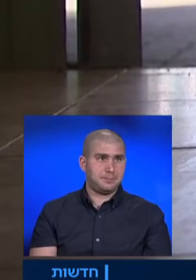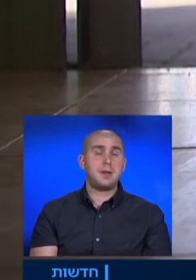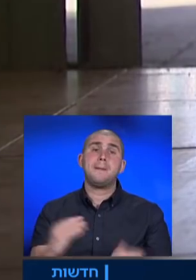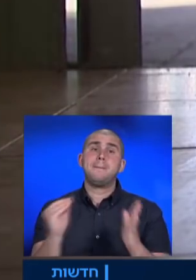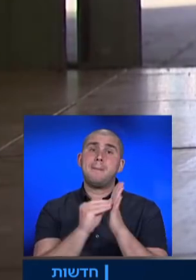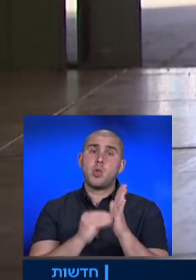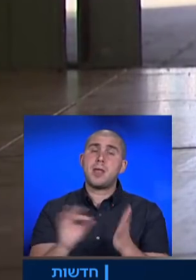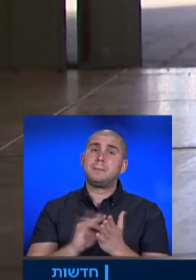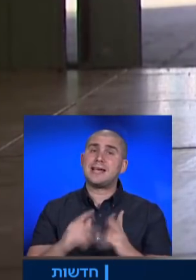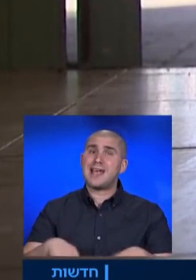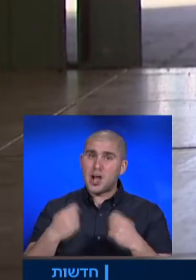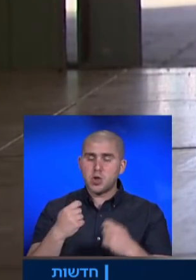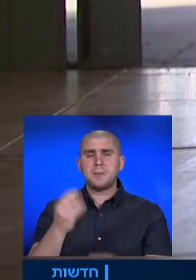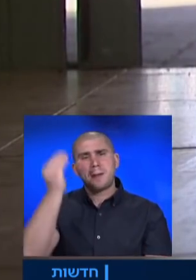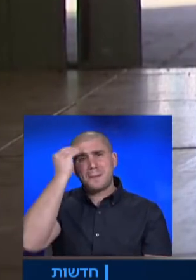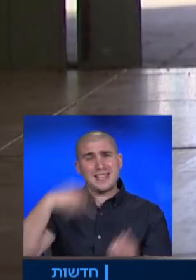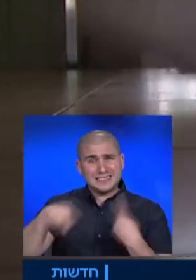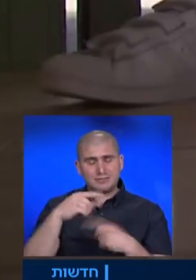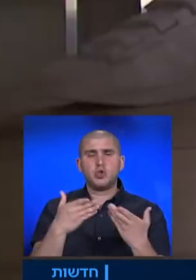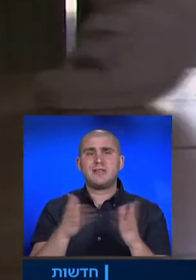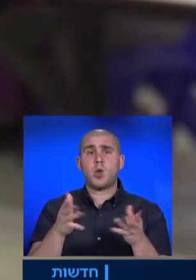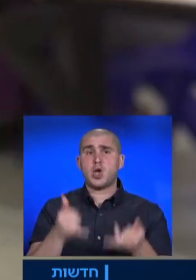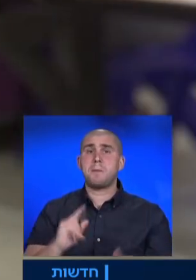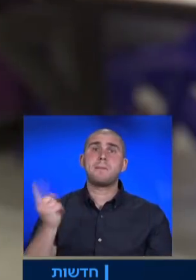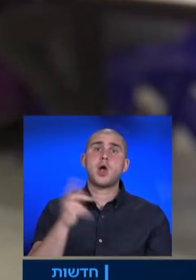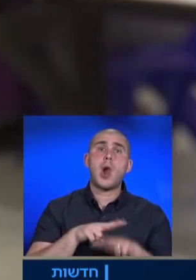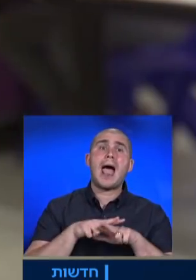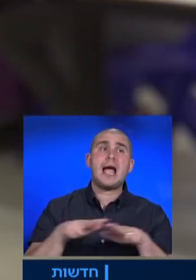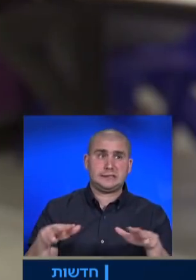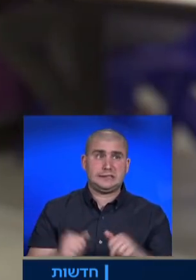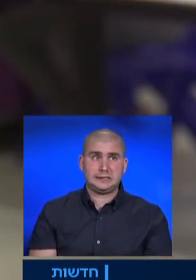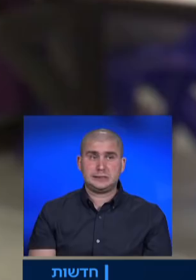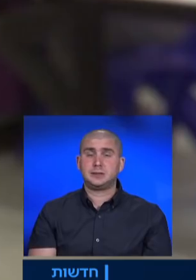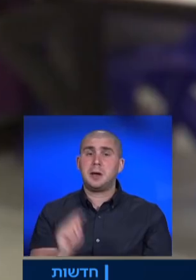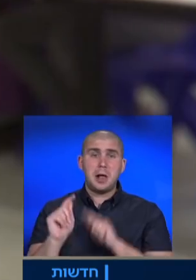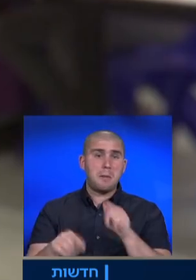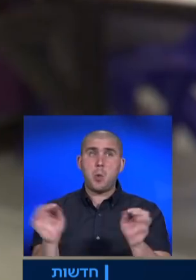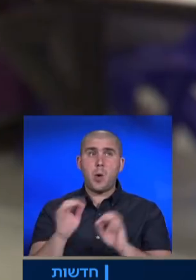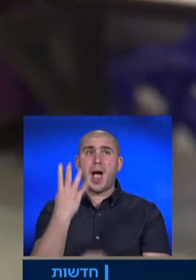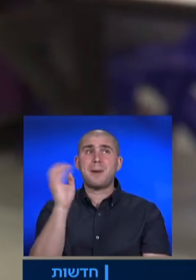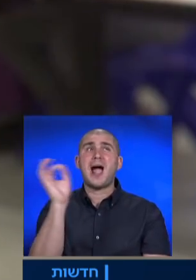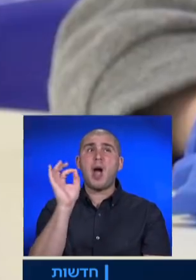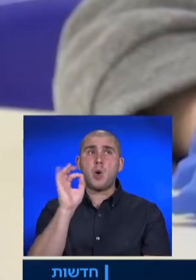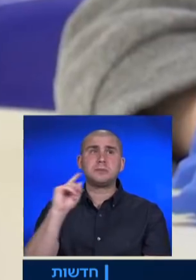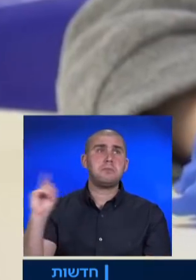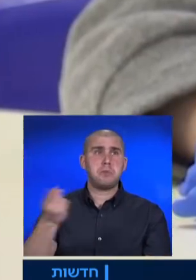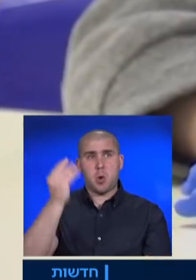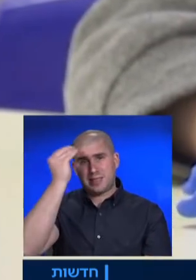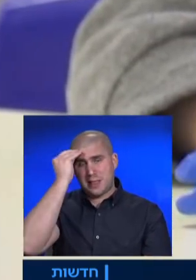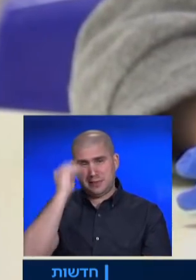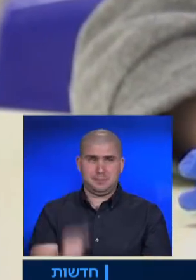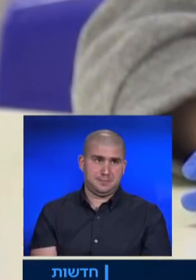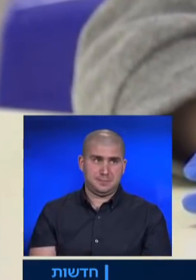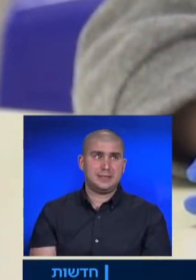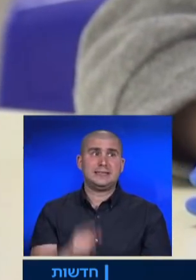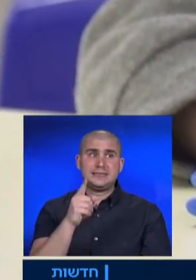מבין בתי הספר שנפתחו היום ברחבי הארץ, לא הגיעו כ-40% מכלל התלמידים. וזאת מכיוון